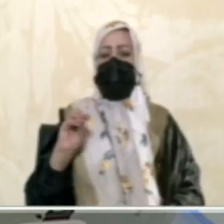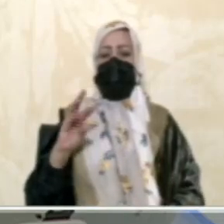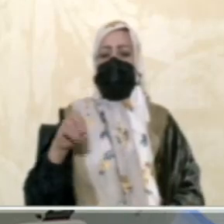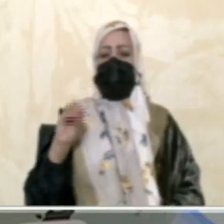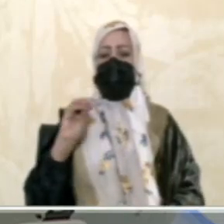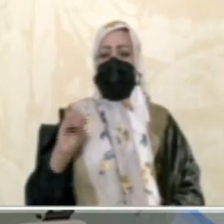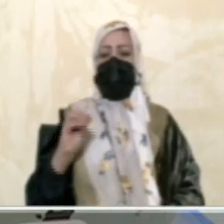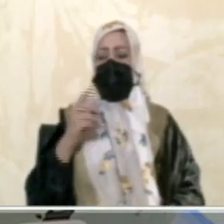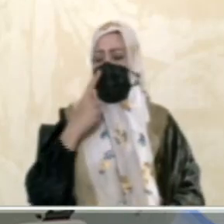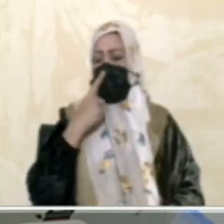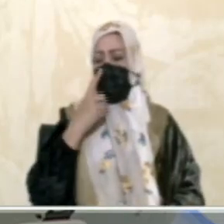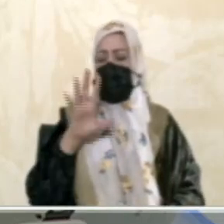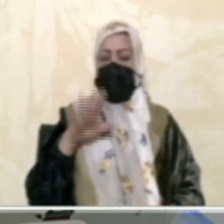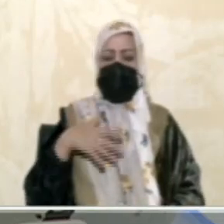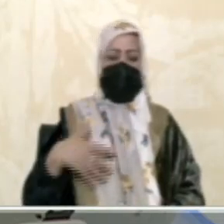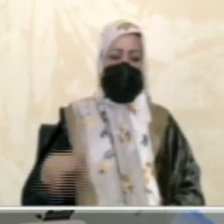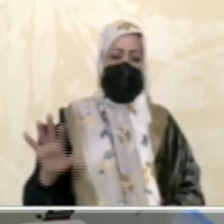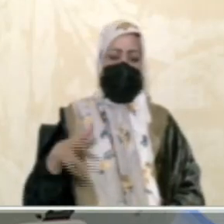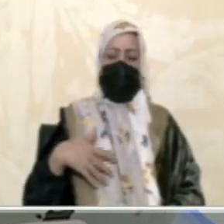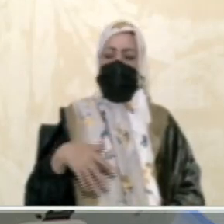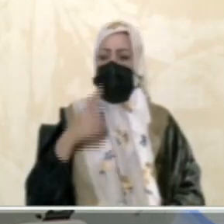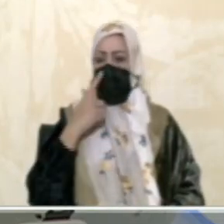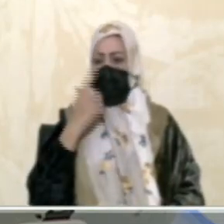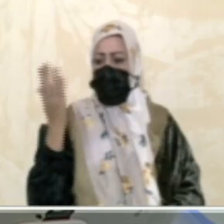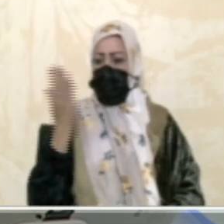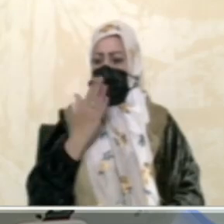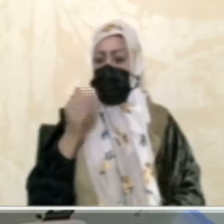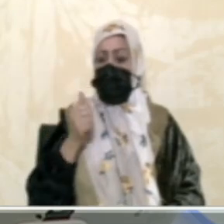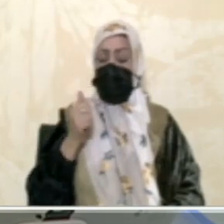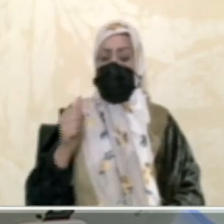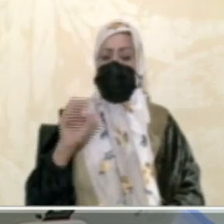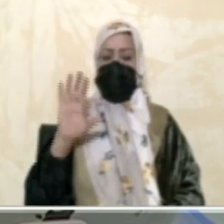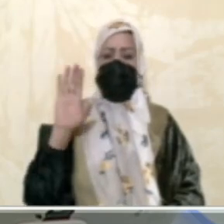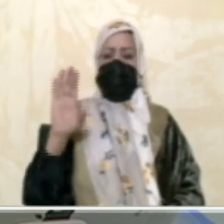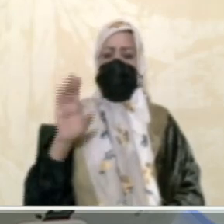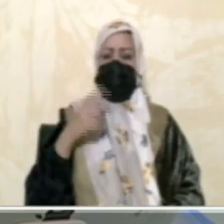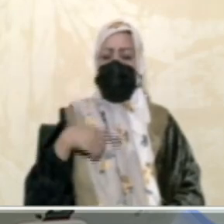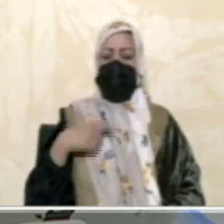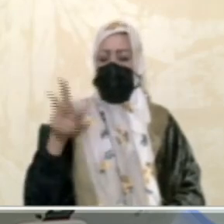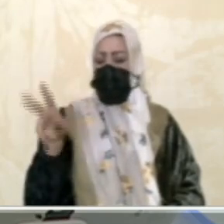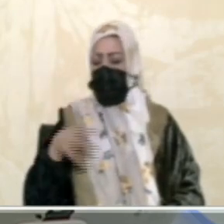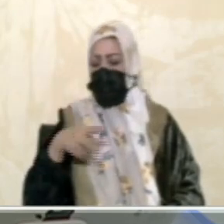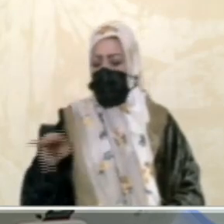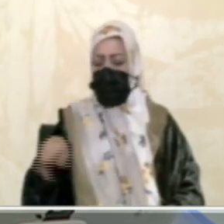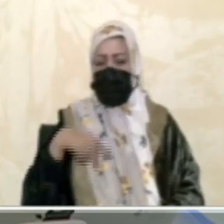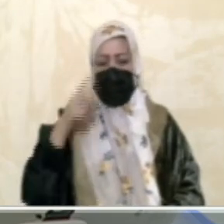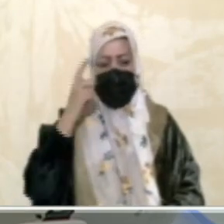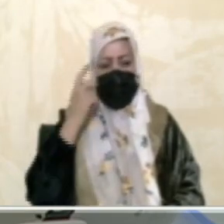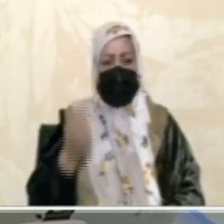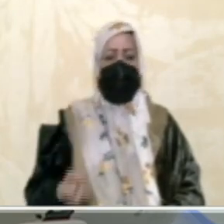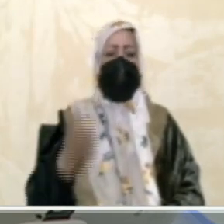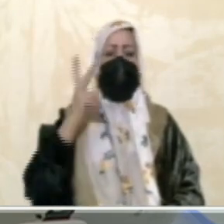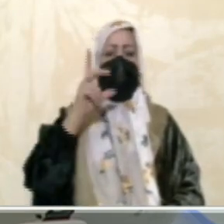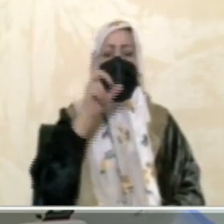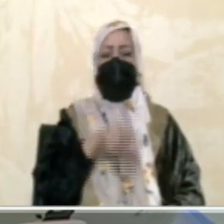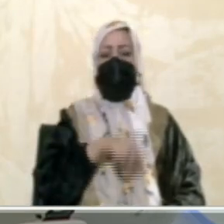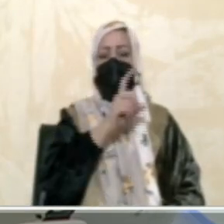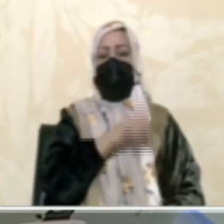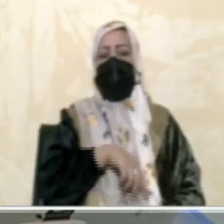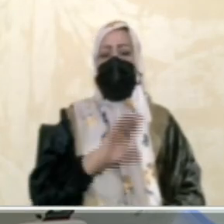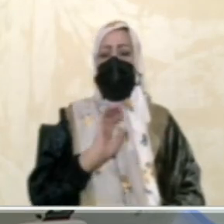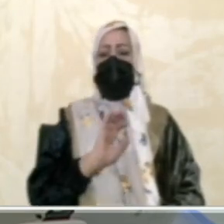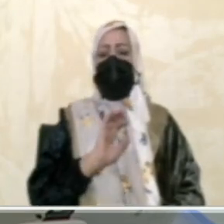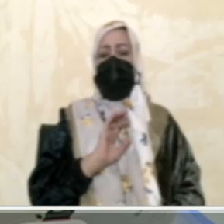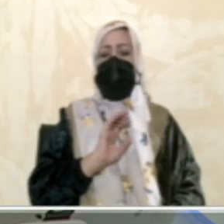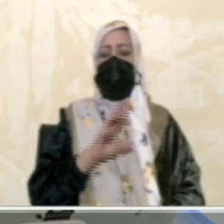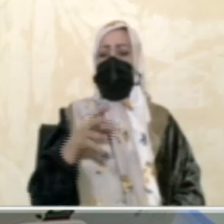الفقه المقارن ولم يتدرجوا في قراءه الفقه المقرر والا ما الفرق ما بين مساله زكاه الفطر ما بين